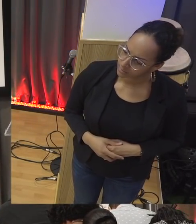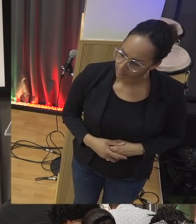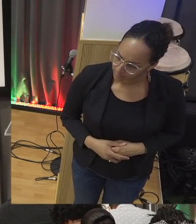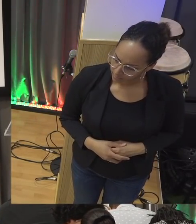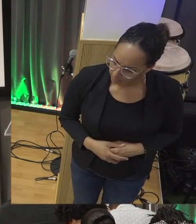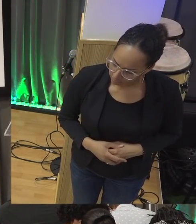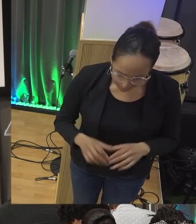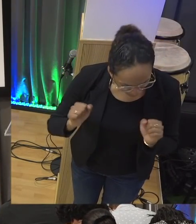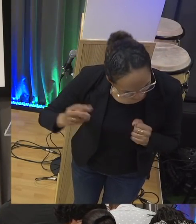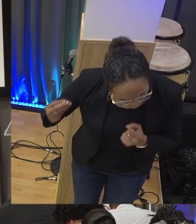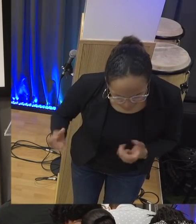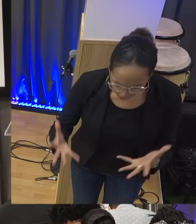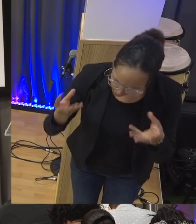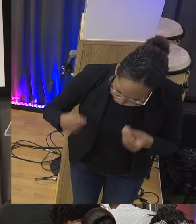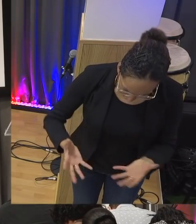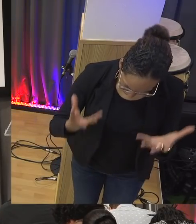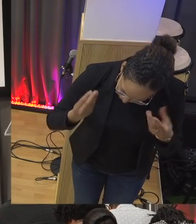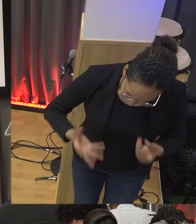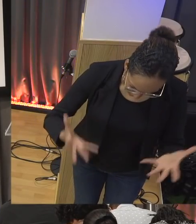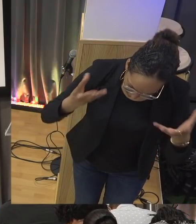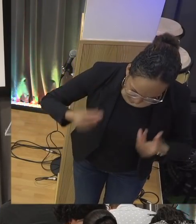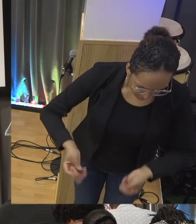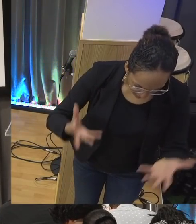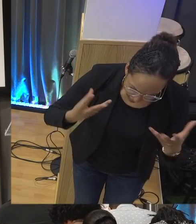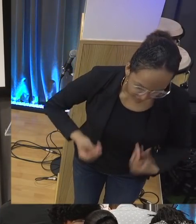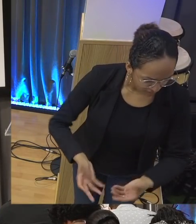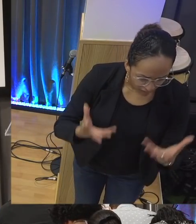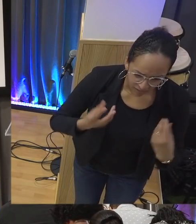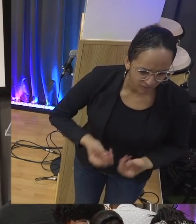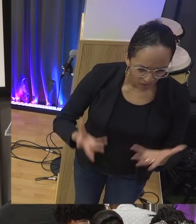Tu peux faire infiniment au-delà, au-delà, au-delà.